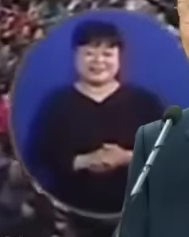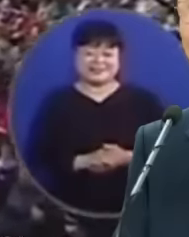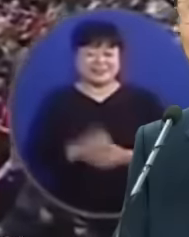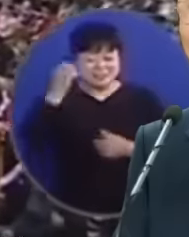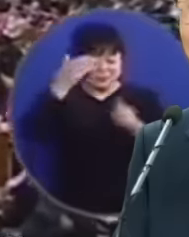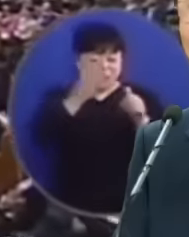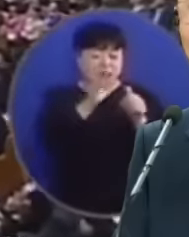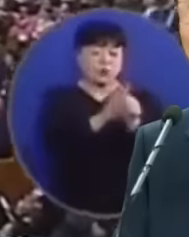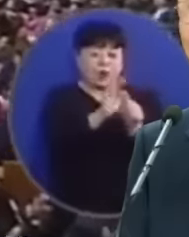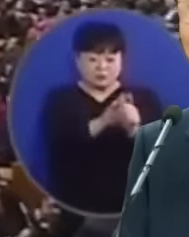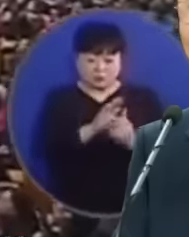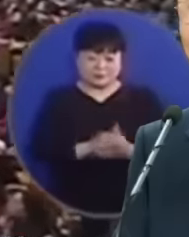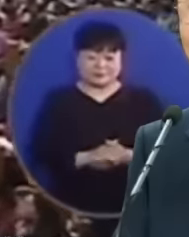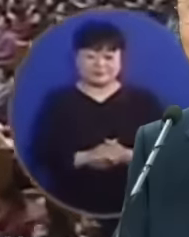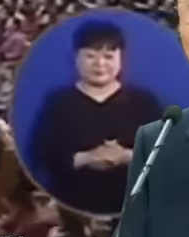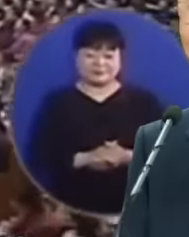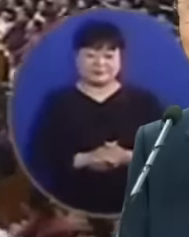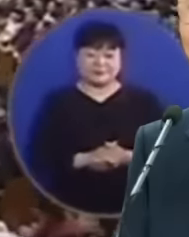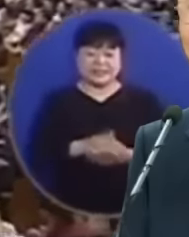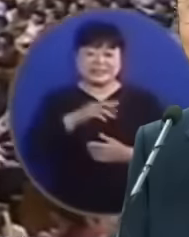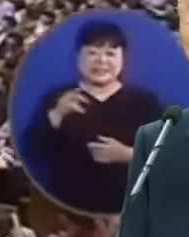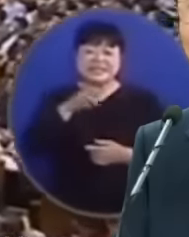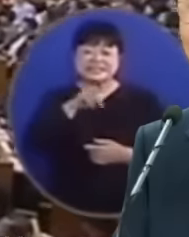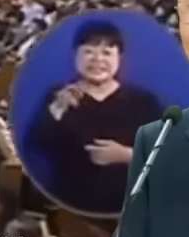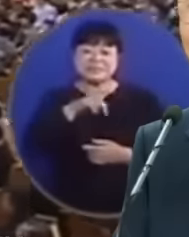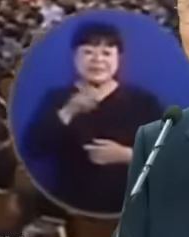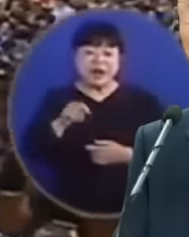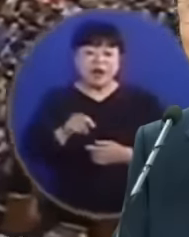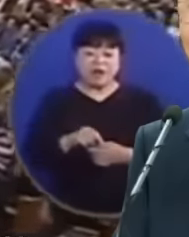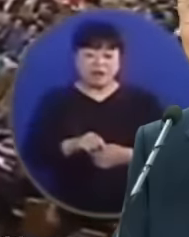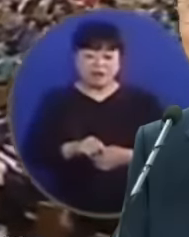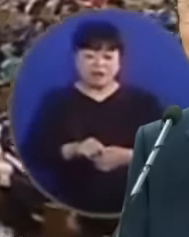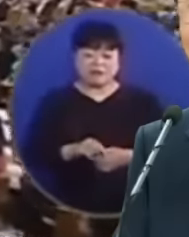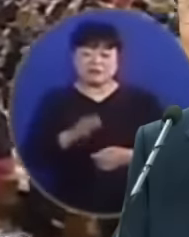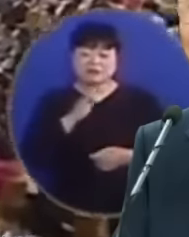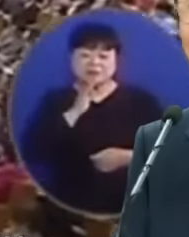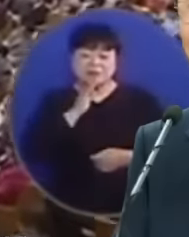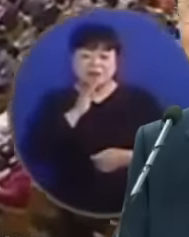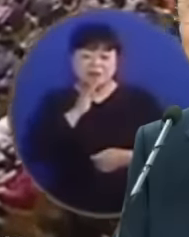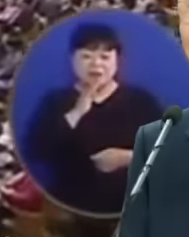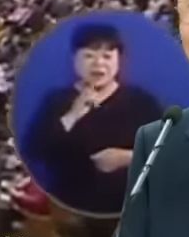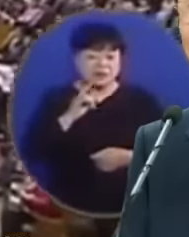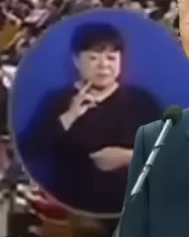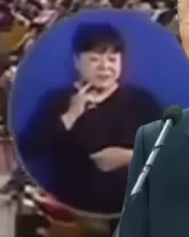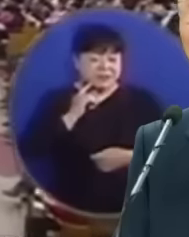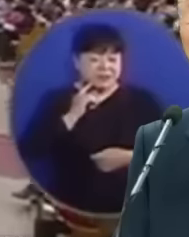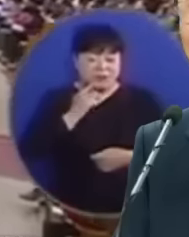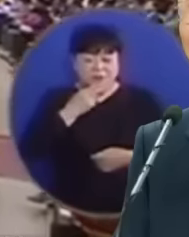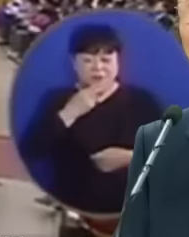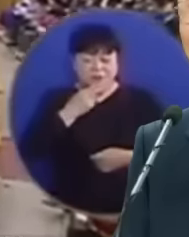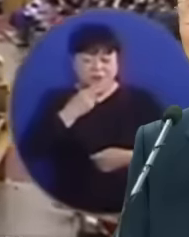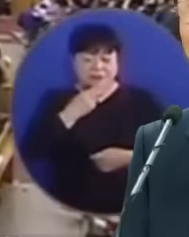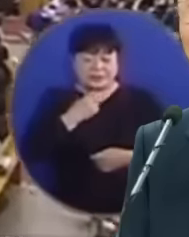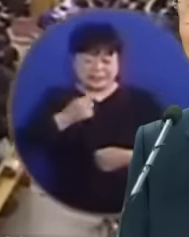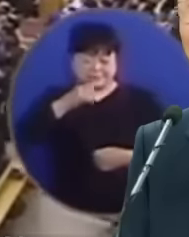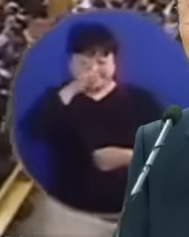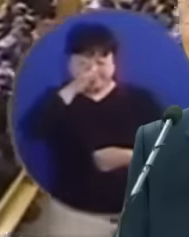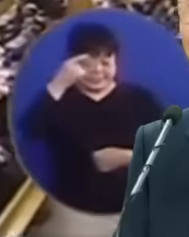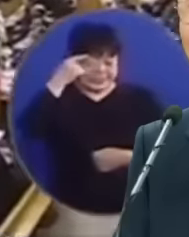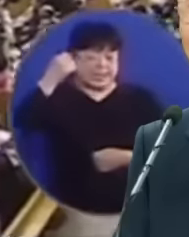성령께서 역사하시는 것입니다. 셰익스피어는 미덕을 갖추지 못했다면 가진 책이라도 하라고 말했습니다. 자신이